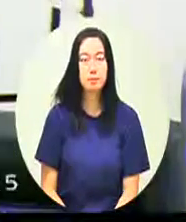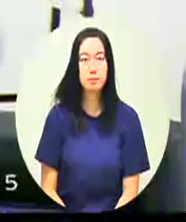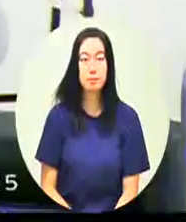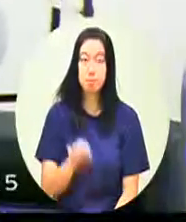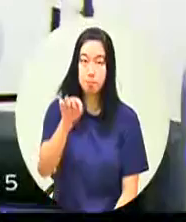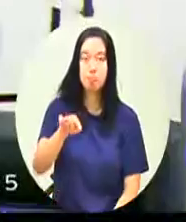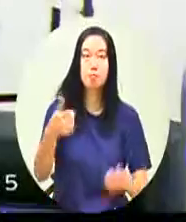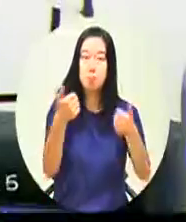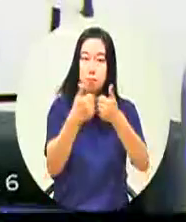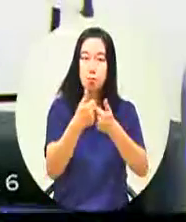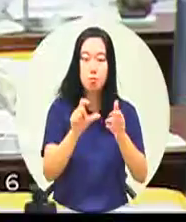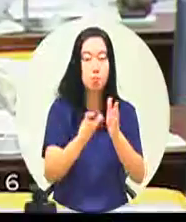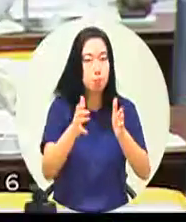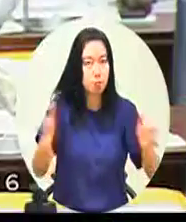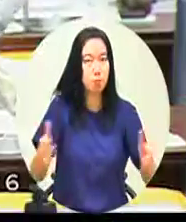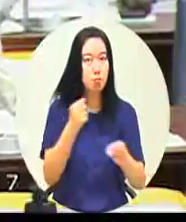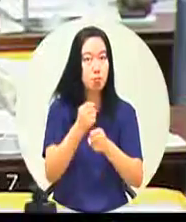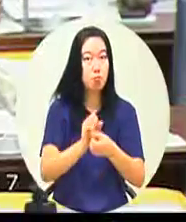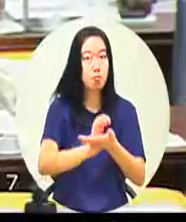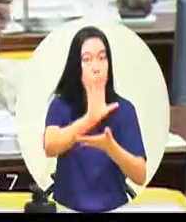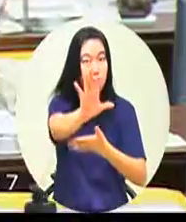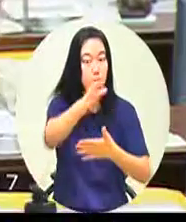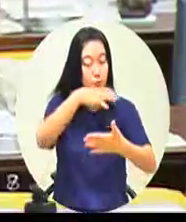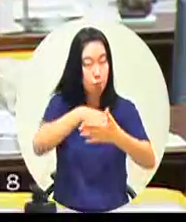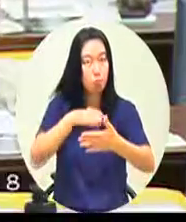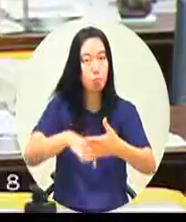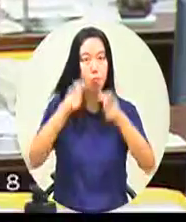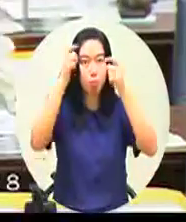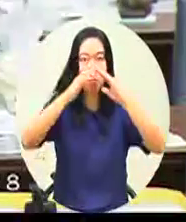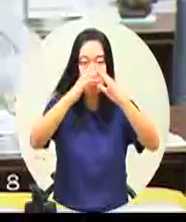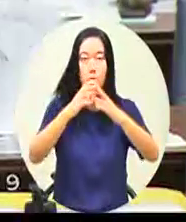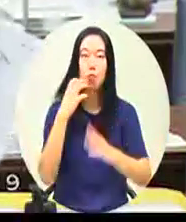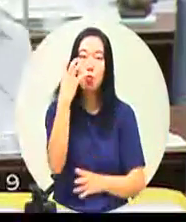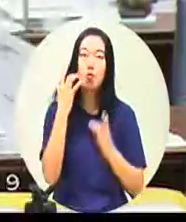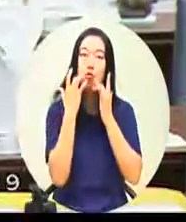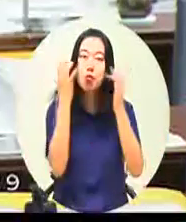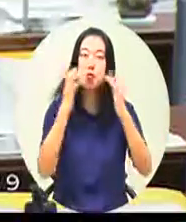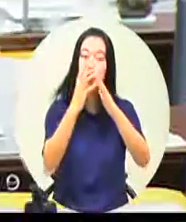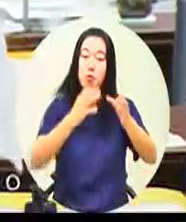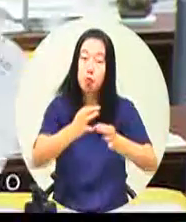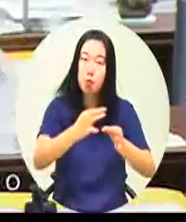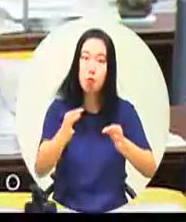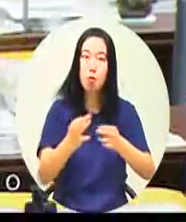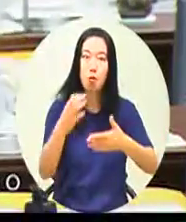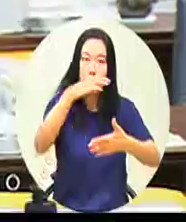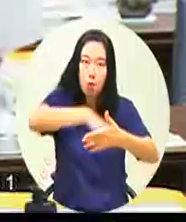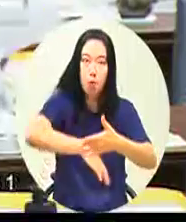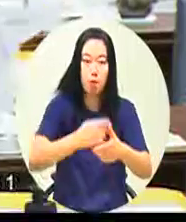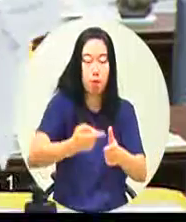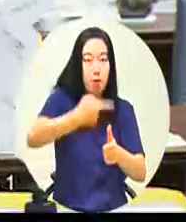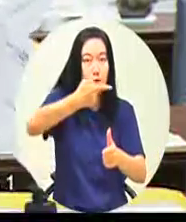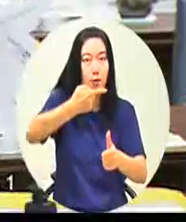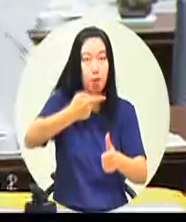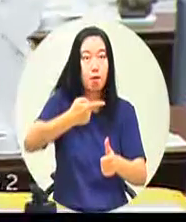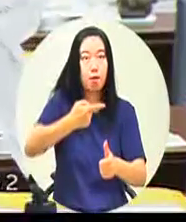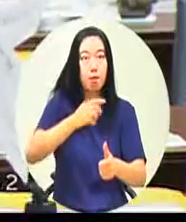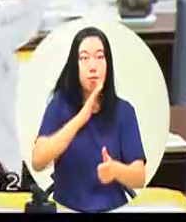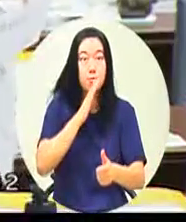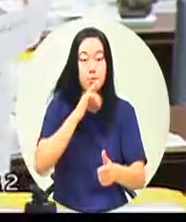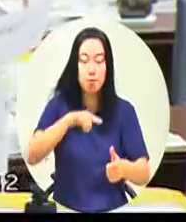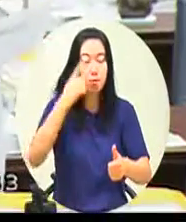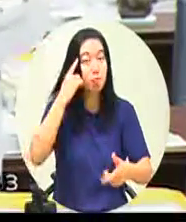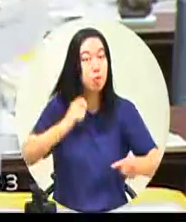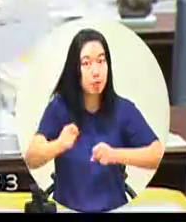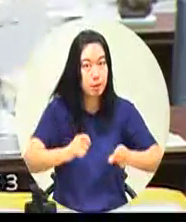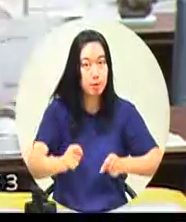会期的施政报告里面。你把我们高雄国菜市场列在第一个案子，也是最优先，看起来就是最优先